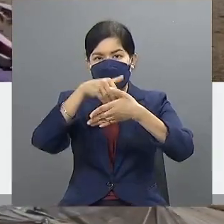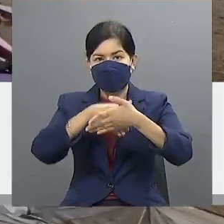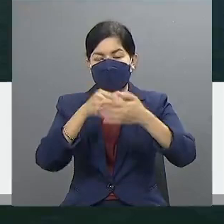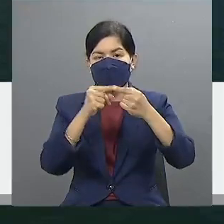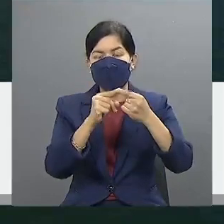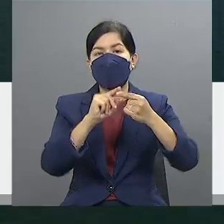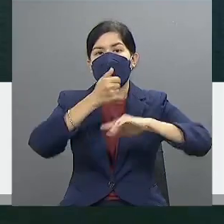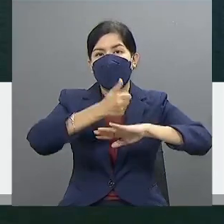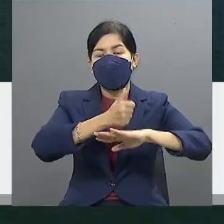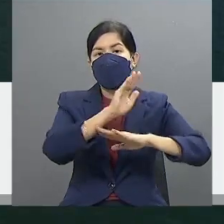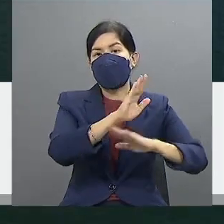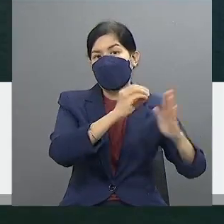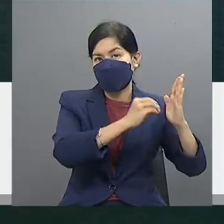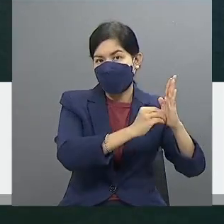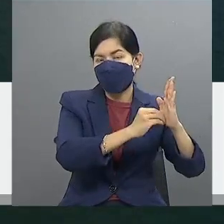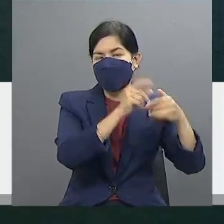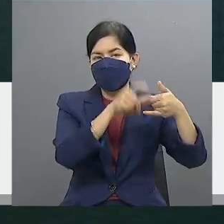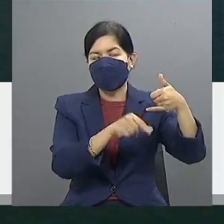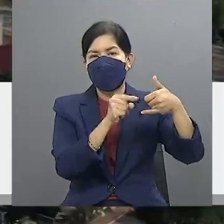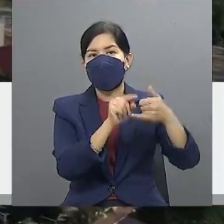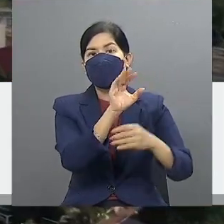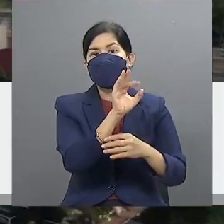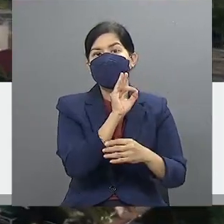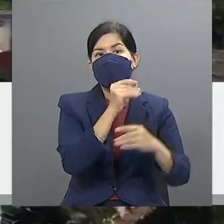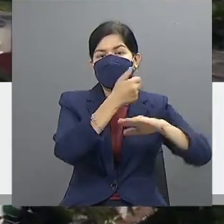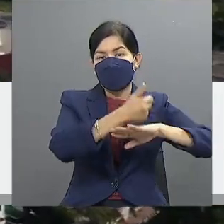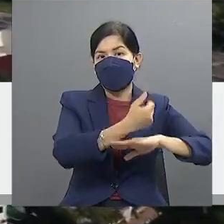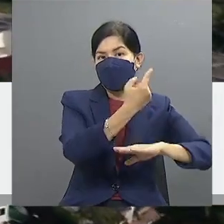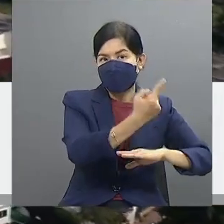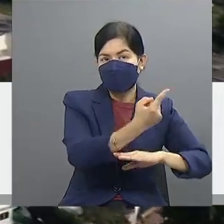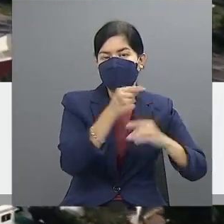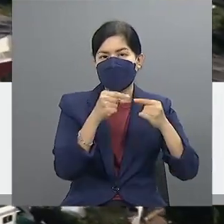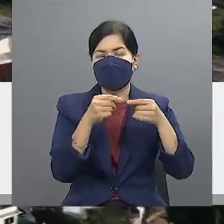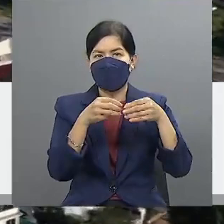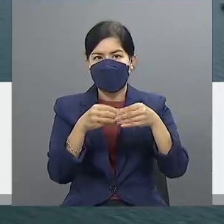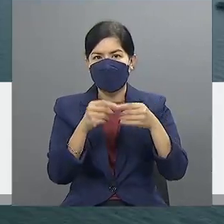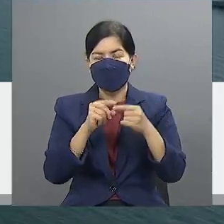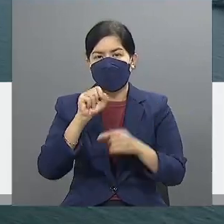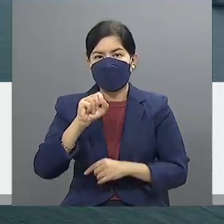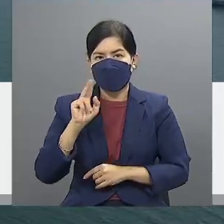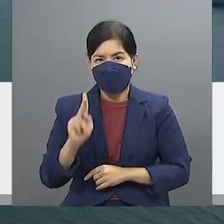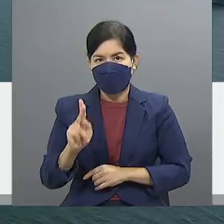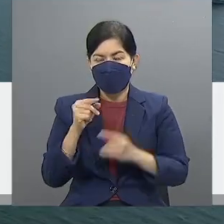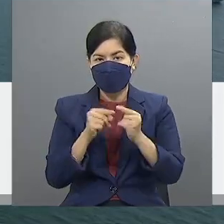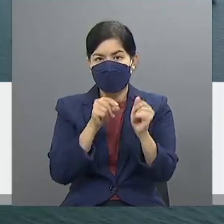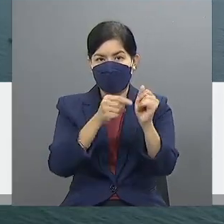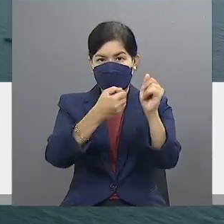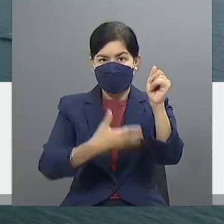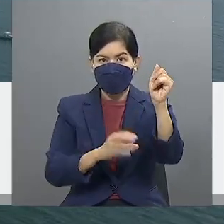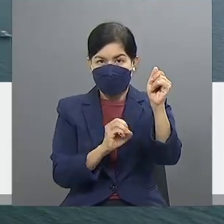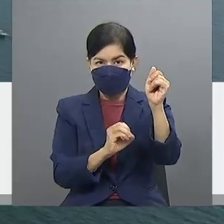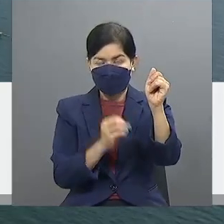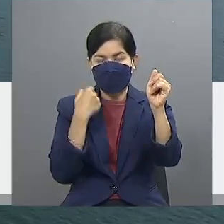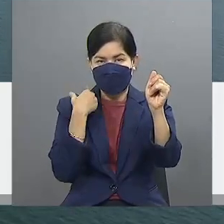ผู้ว่า1คนสมาชิกสภากรุงเทพมหานครหรือสก.50เขตเลือกตั้งส่วนการเลือกตั้ง